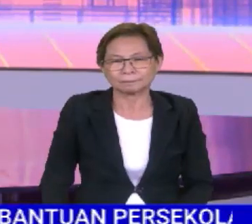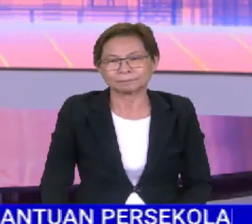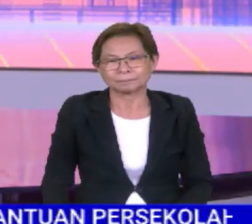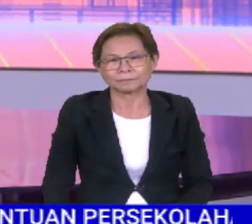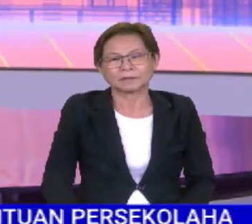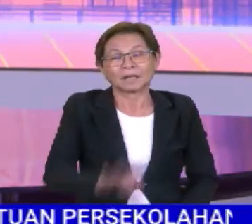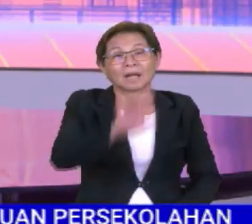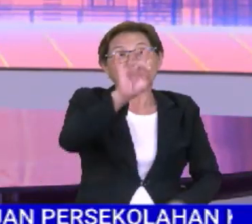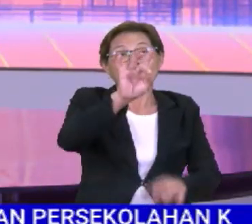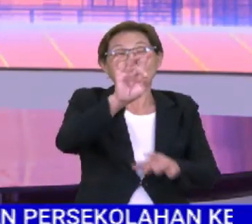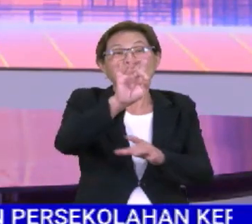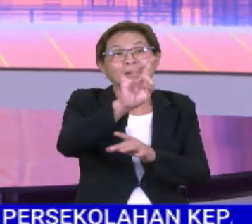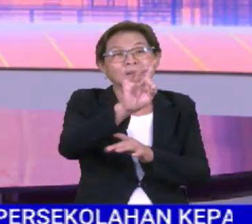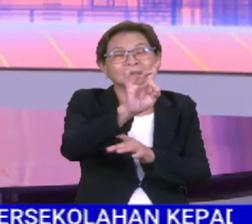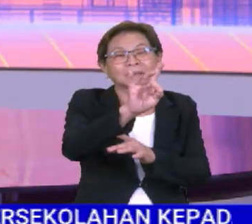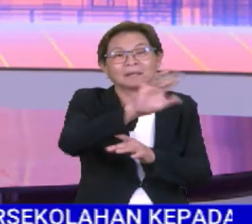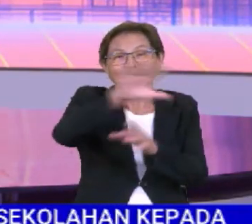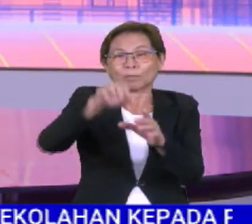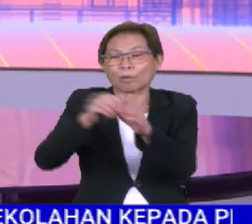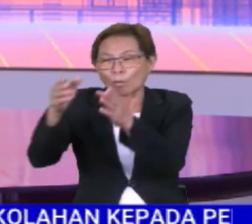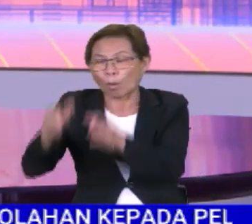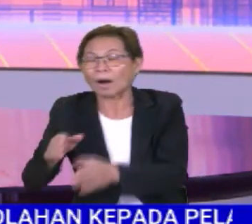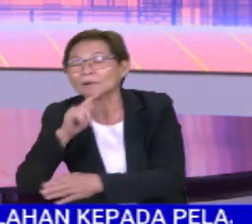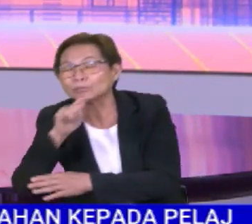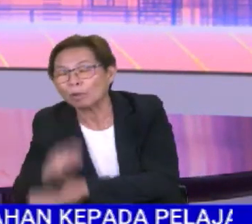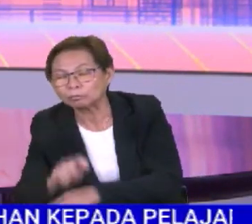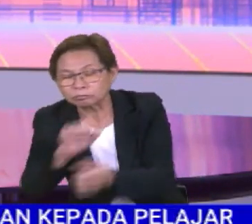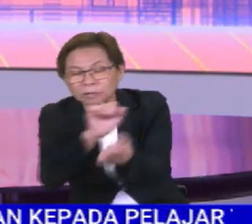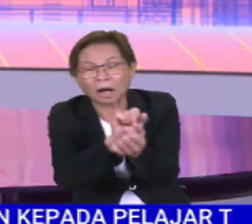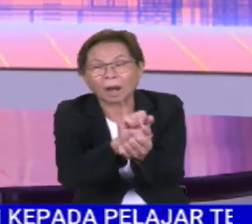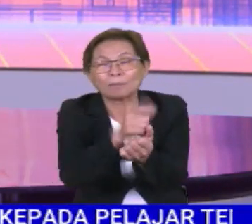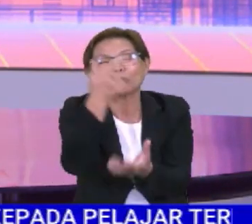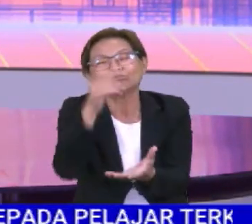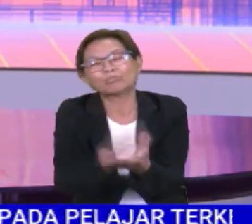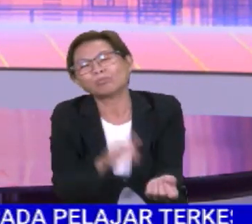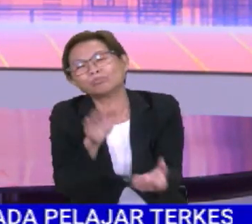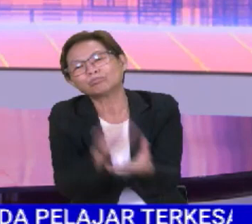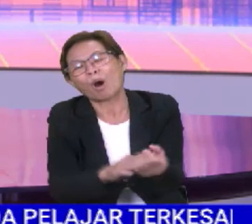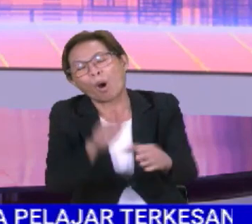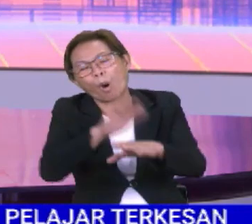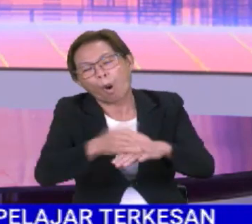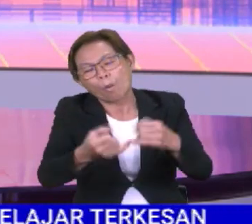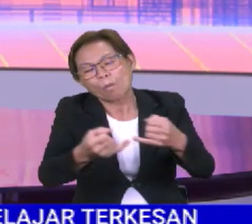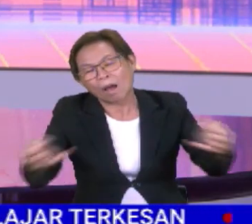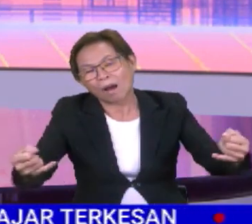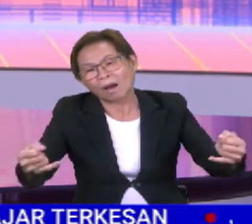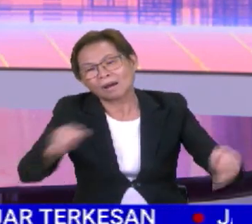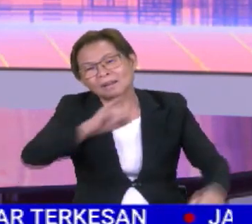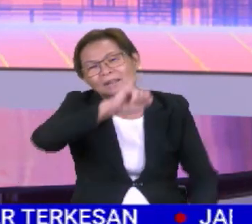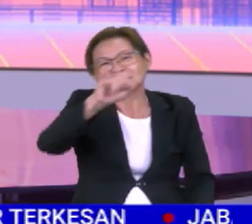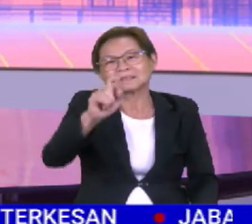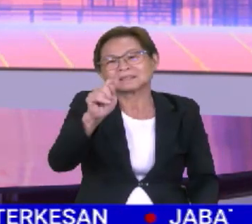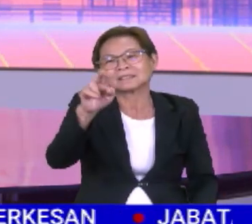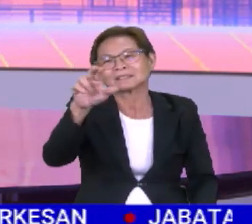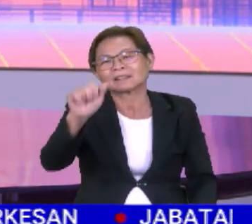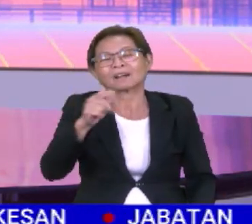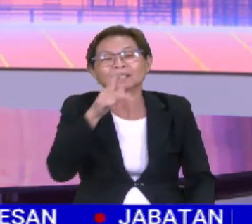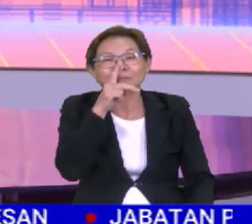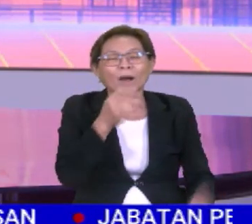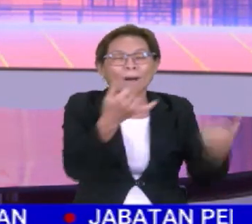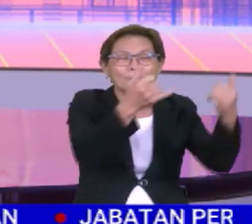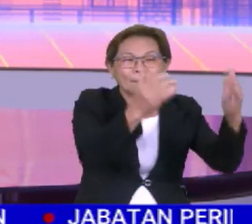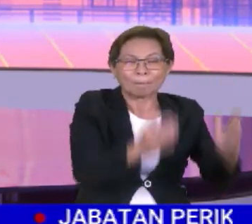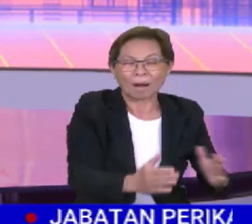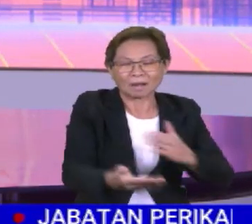28 termasuk warga masa ditangkap ketika like bermain judi secara dalam talian Edi jitra Kedah pemain dan